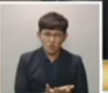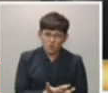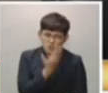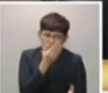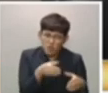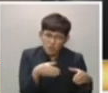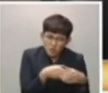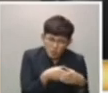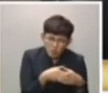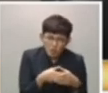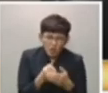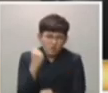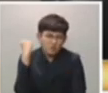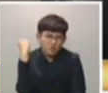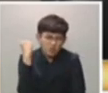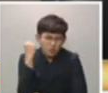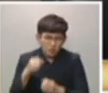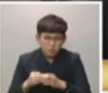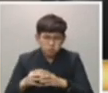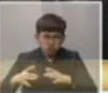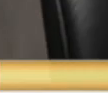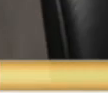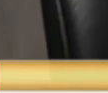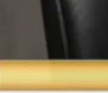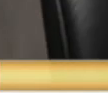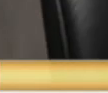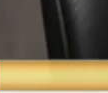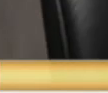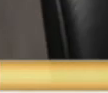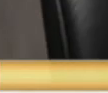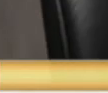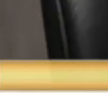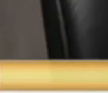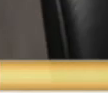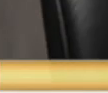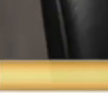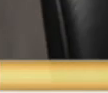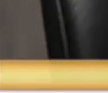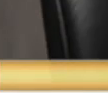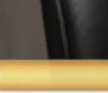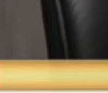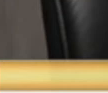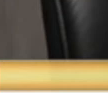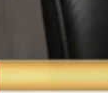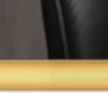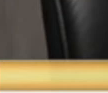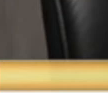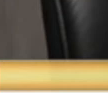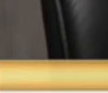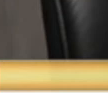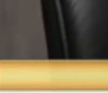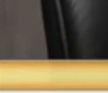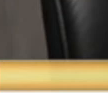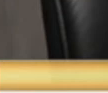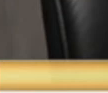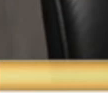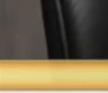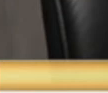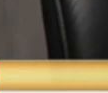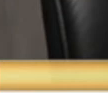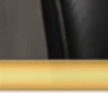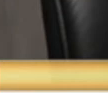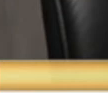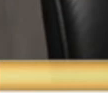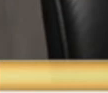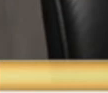จายประชาชนสิ้นหวังให้ความสำคัญกับการซื้ออาวุธยุทโธปกรณ์ม